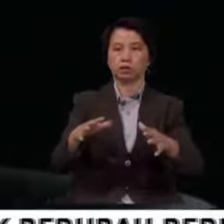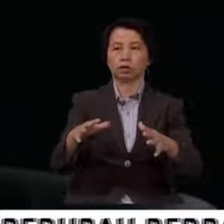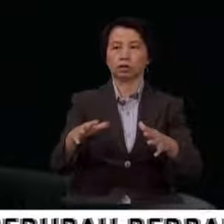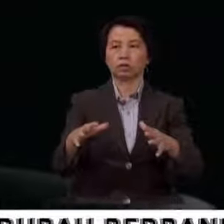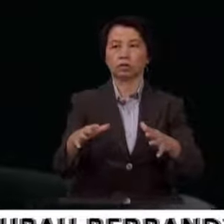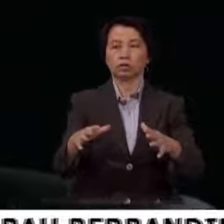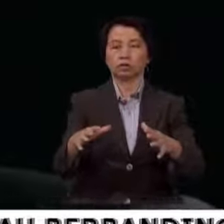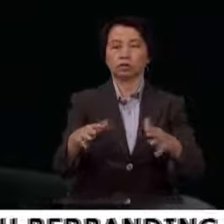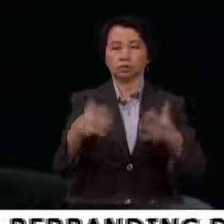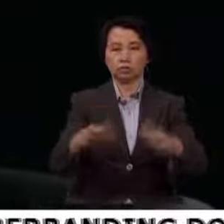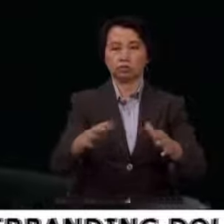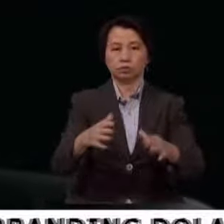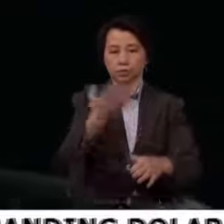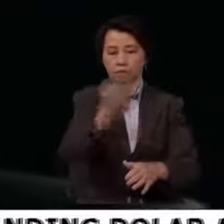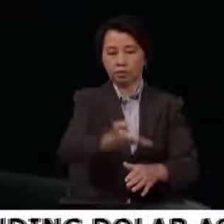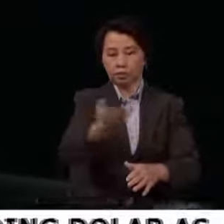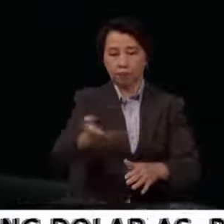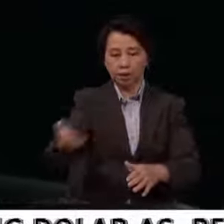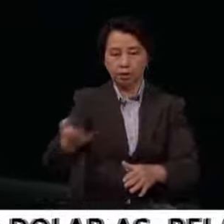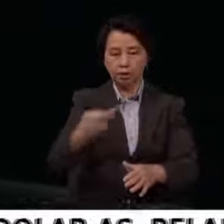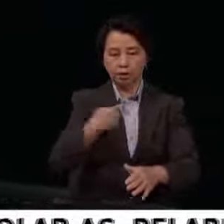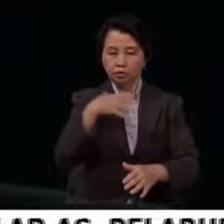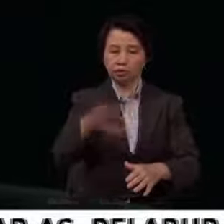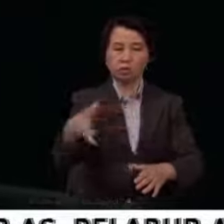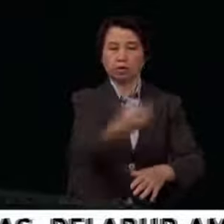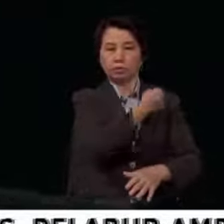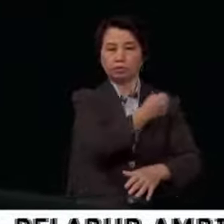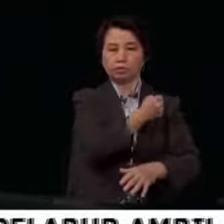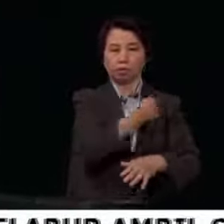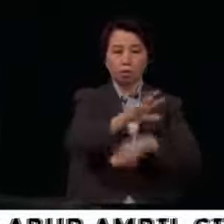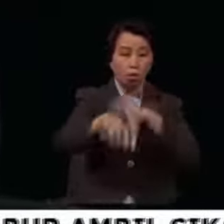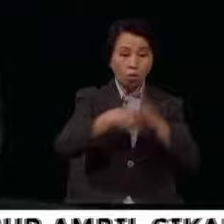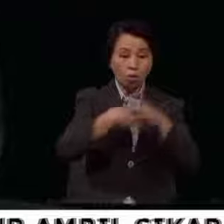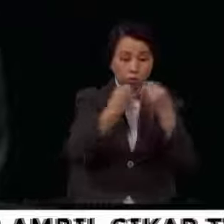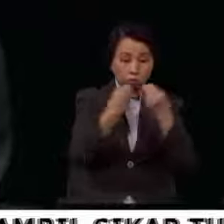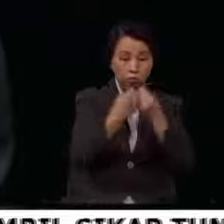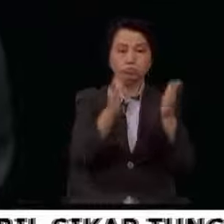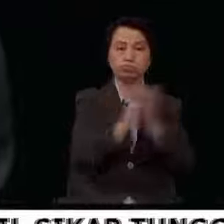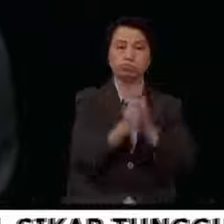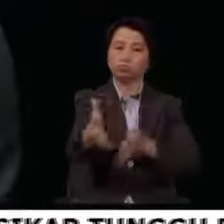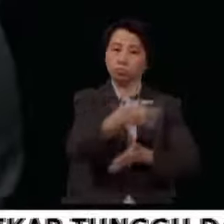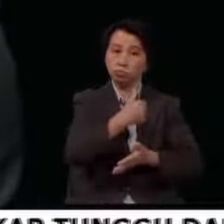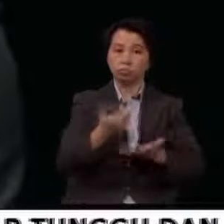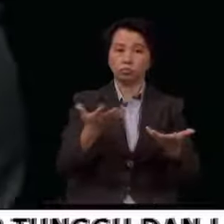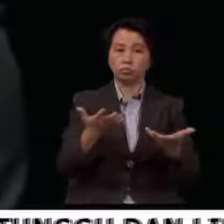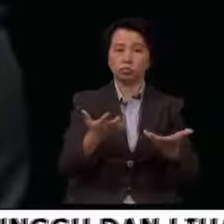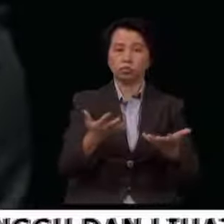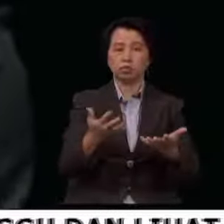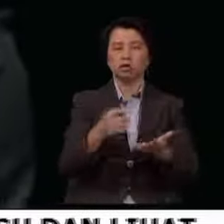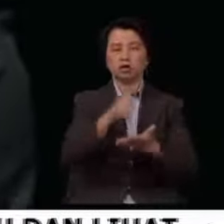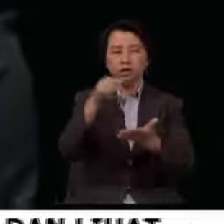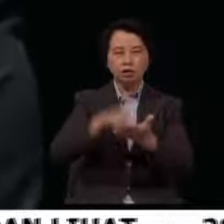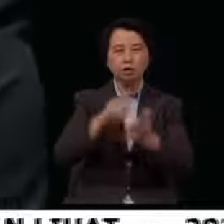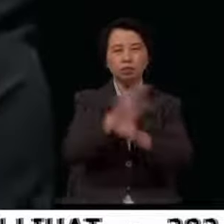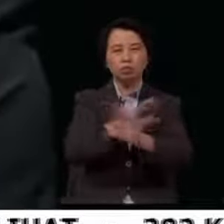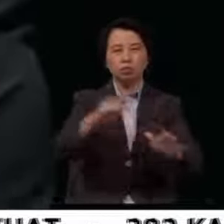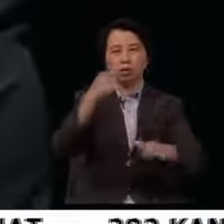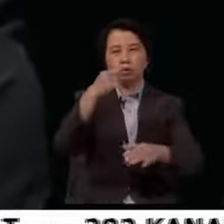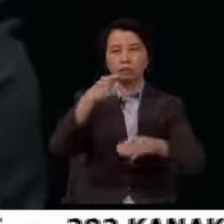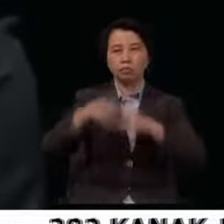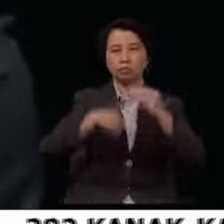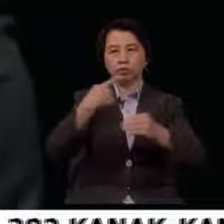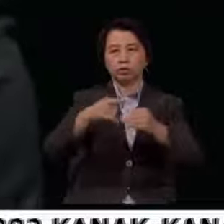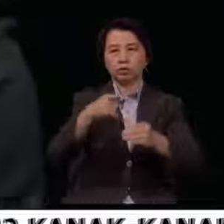mendidik triagle supaya lebih beretika dan Nah inilah amanah yang